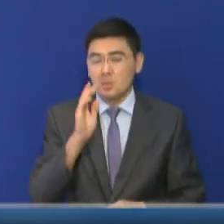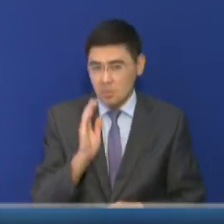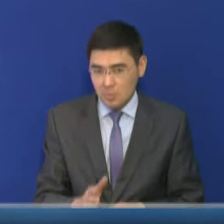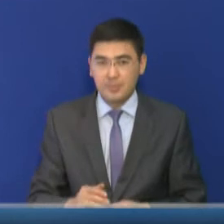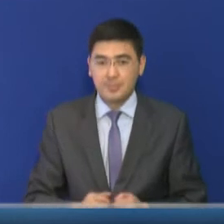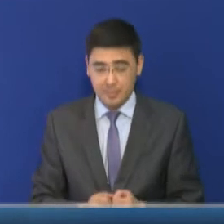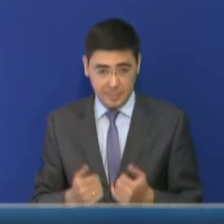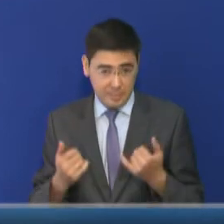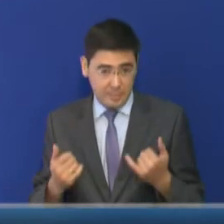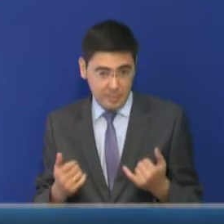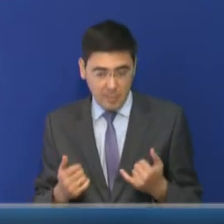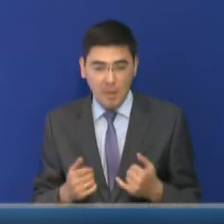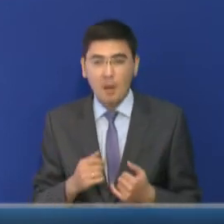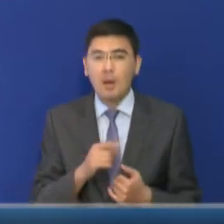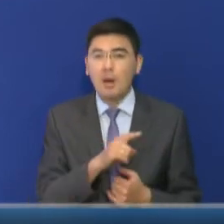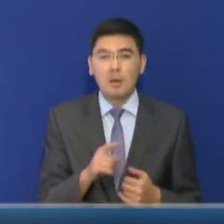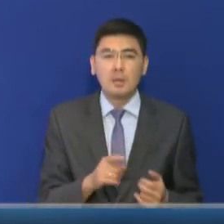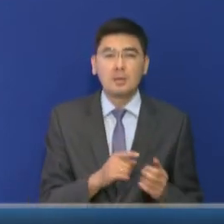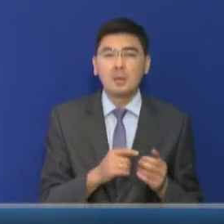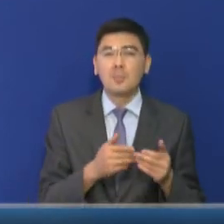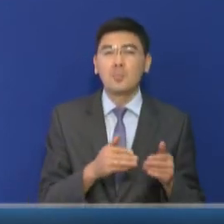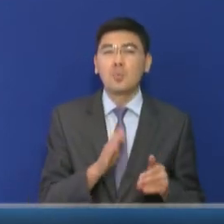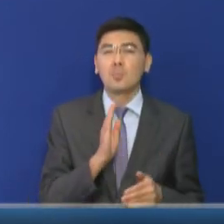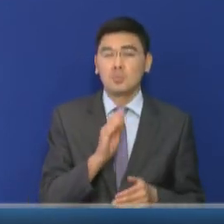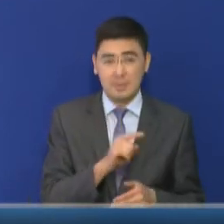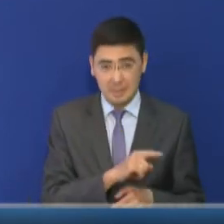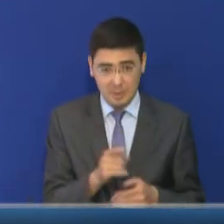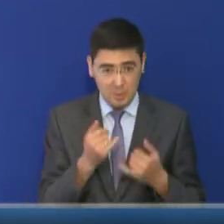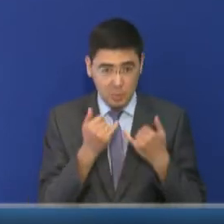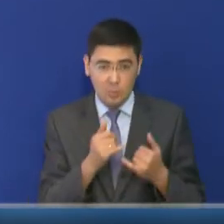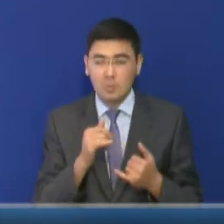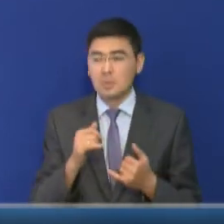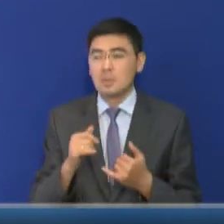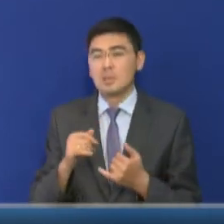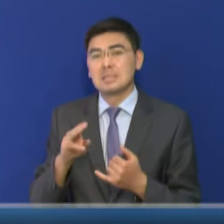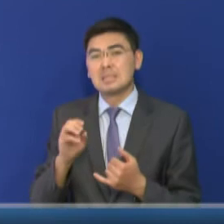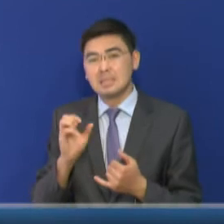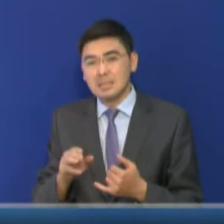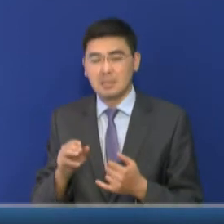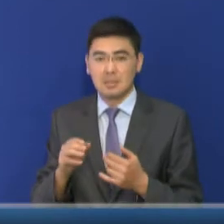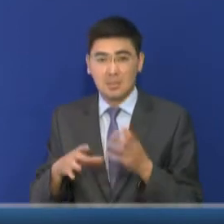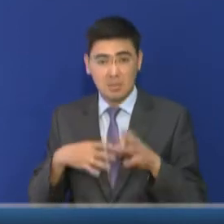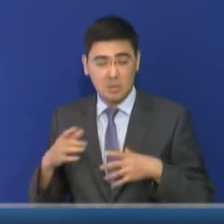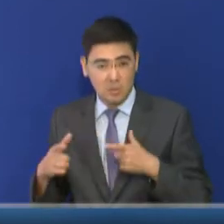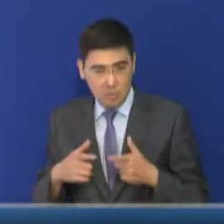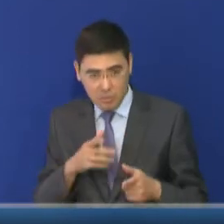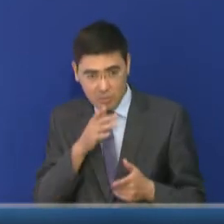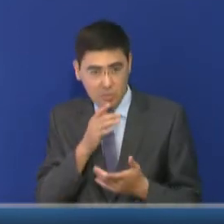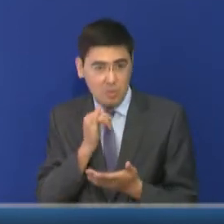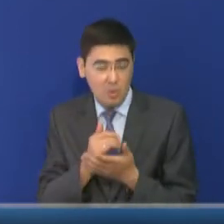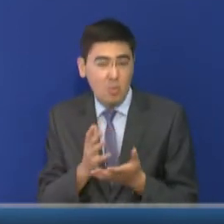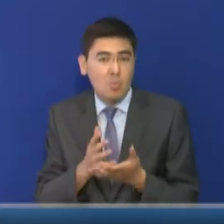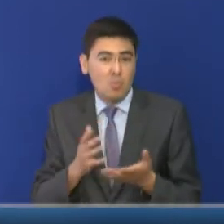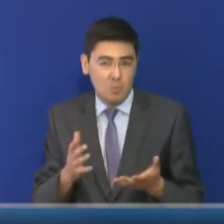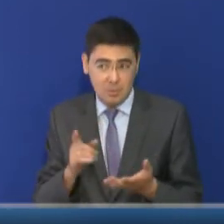бастады. Яғни оларға тестке дайындалу үшін көп уақыт пайда болды. Түлектерге педагогтар мен ұлттық тестілеу